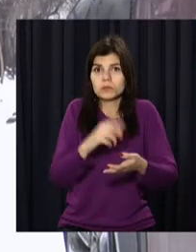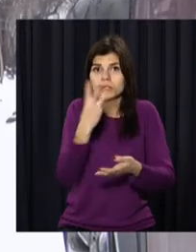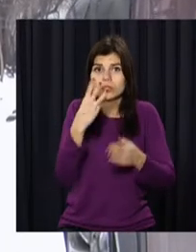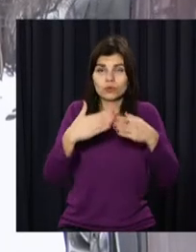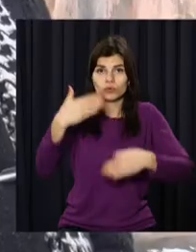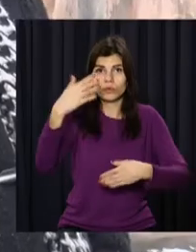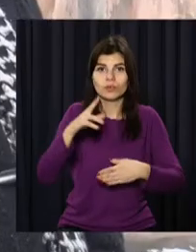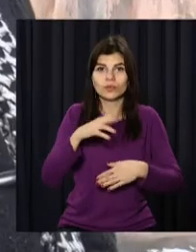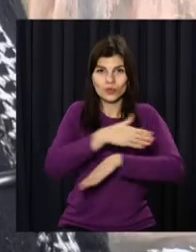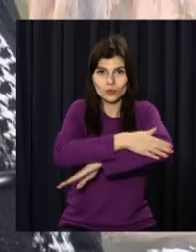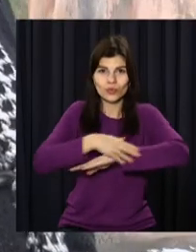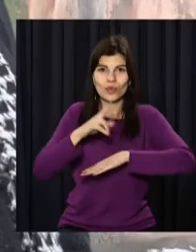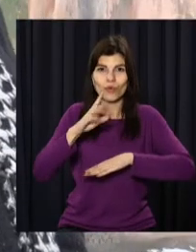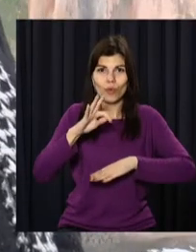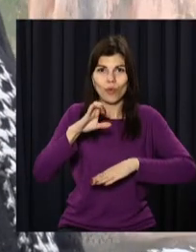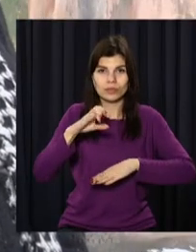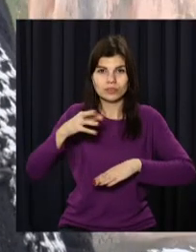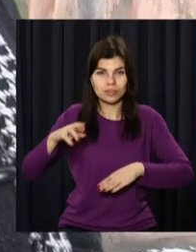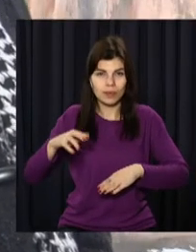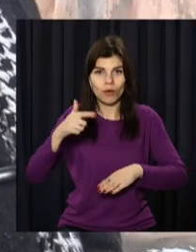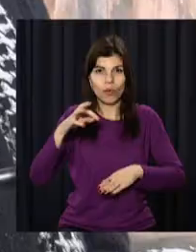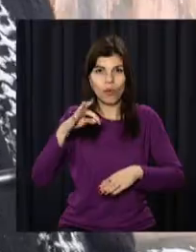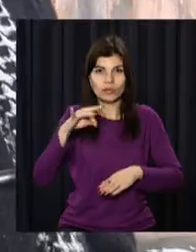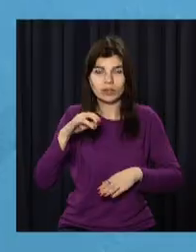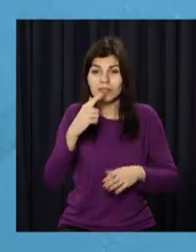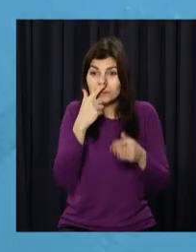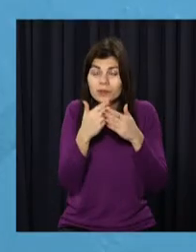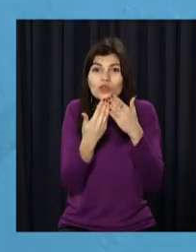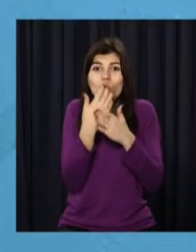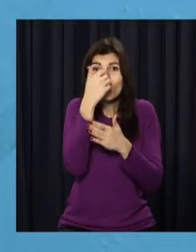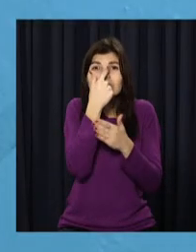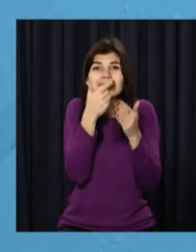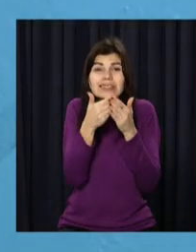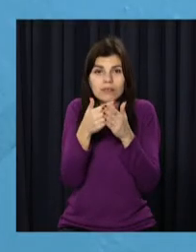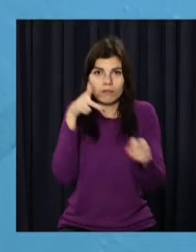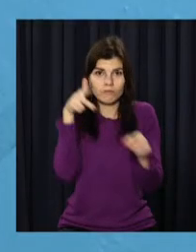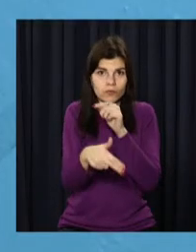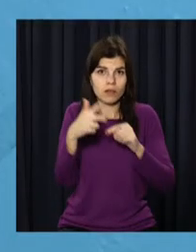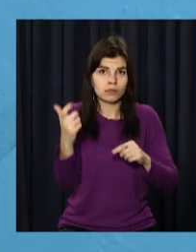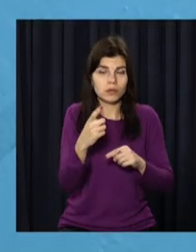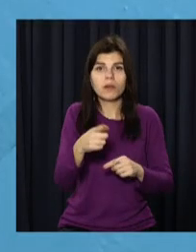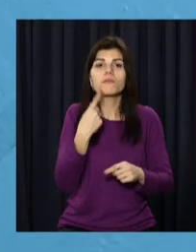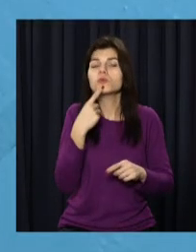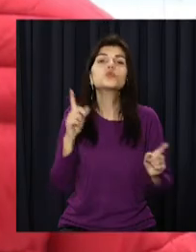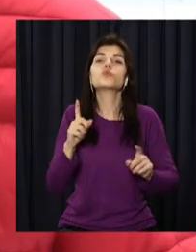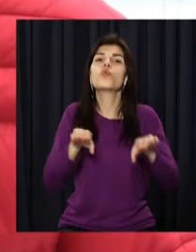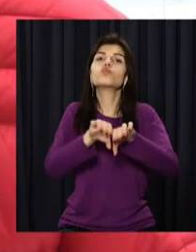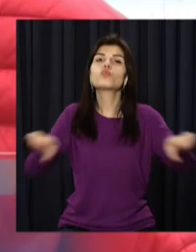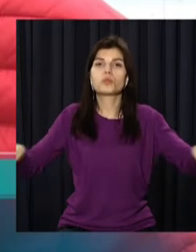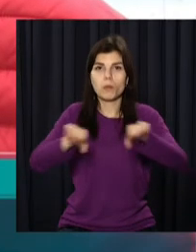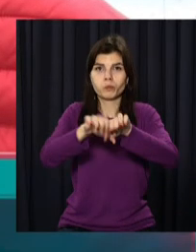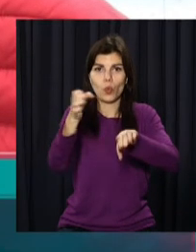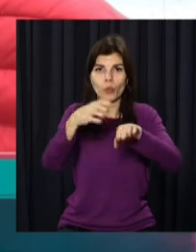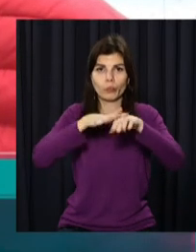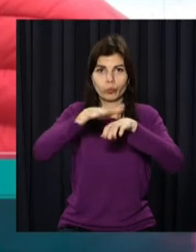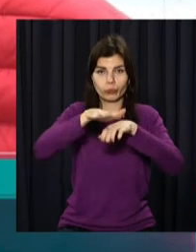що по вулиці Кості Гордієнко перед Дідом Морозом, та газ їм відключили напередодні Нового року. Пояснили, все через прорив труби. Почали